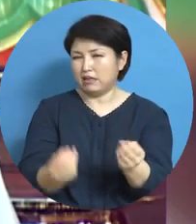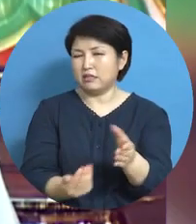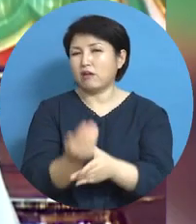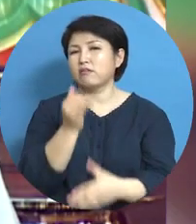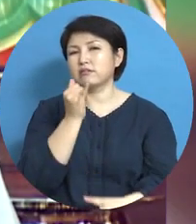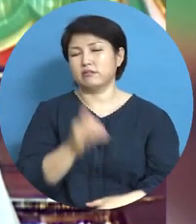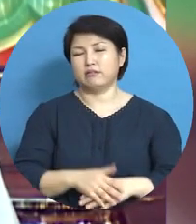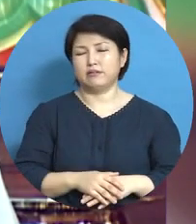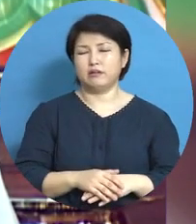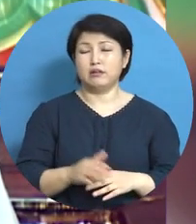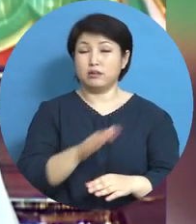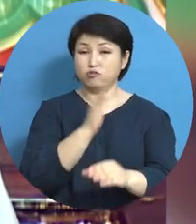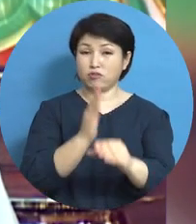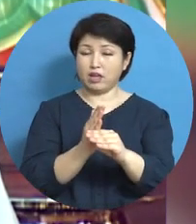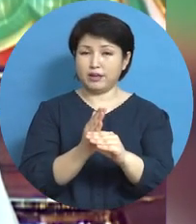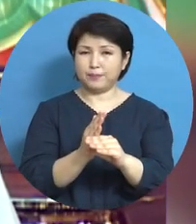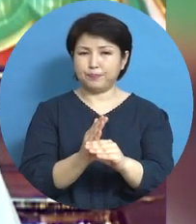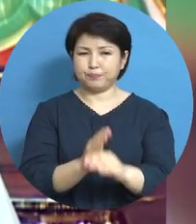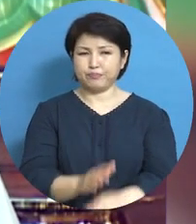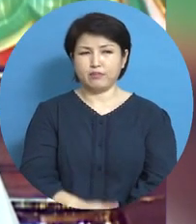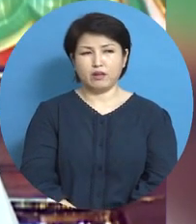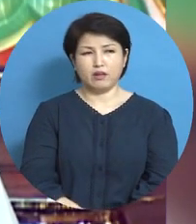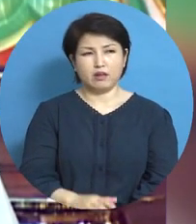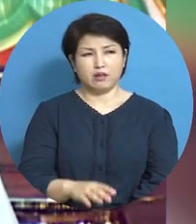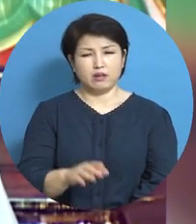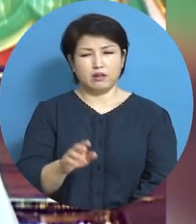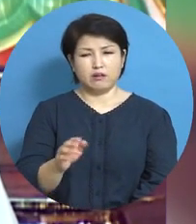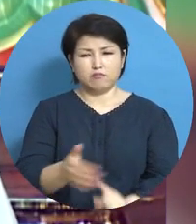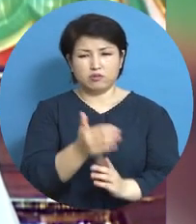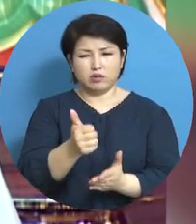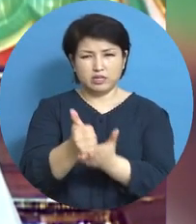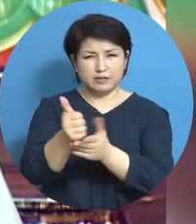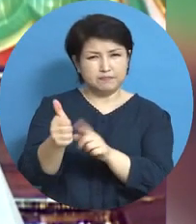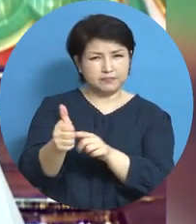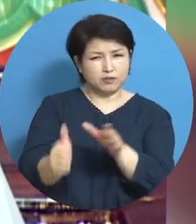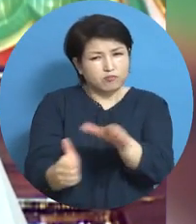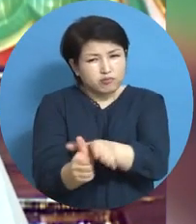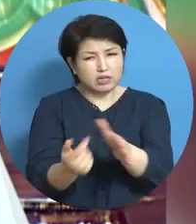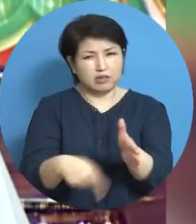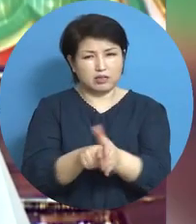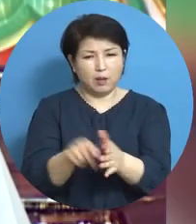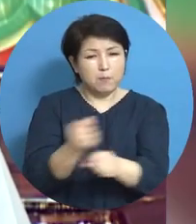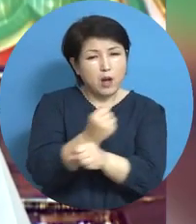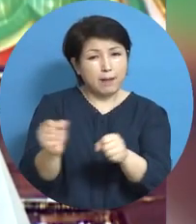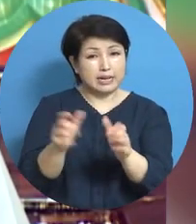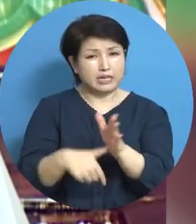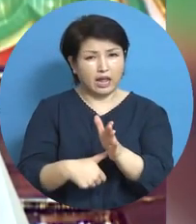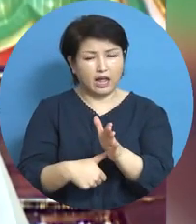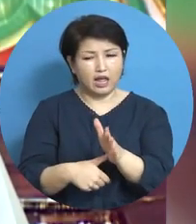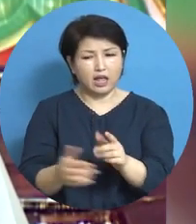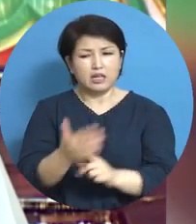가운데 그런 모함이 먹혀들어서 아주 공공에 처한 때도 있었습니다.